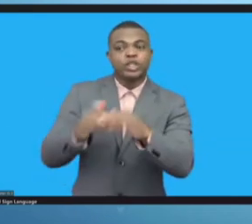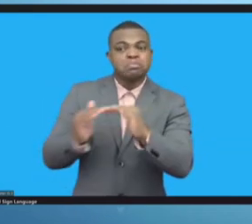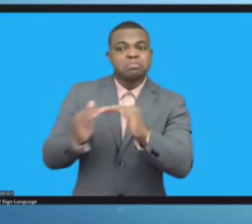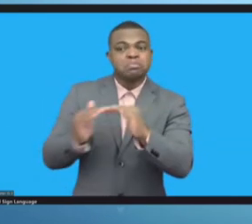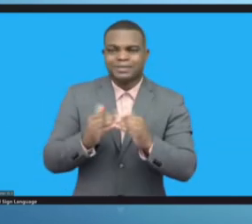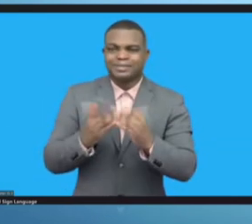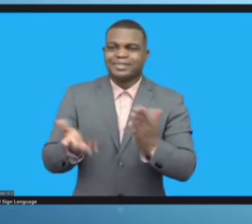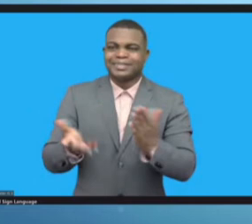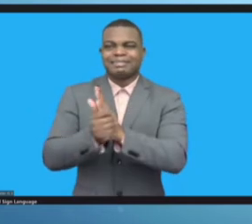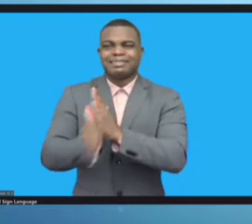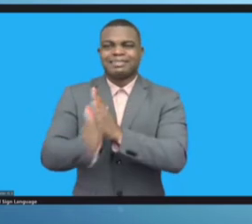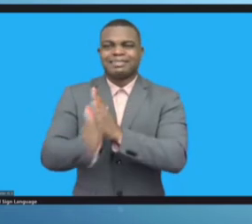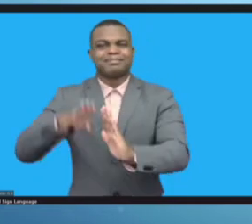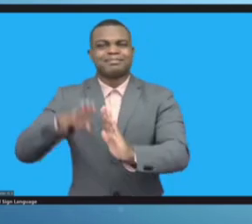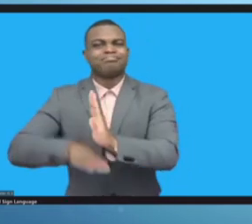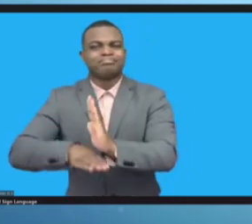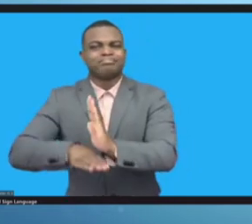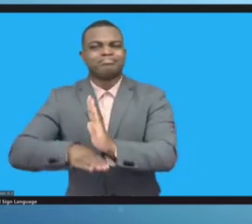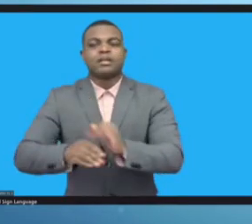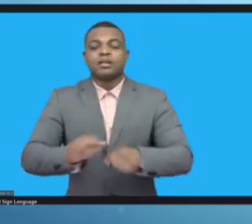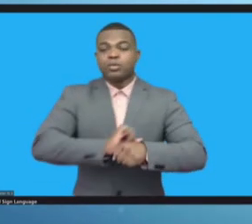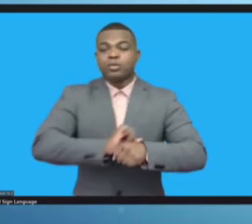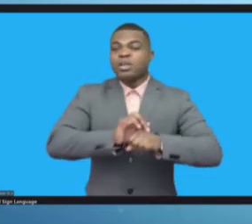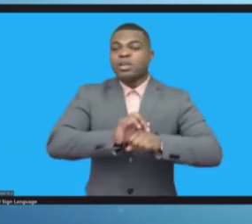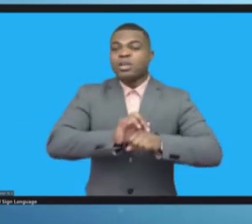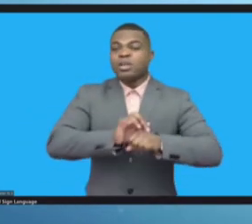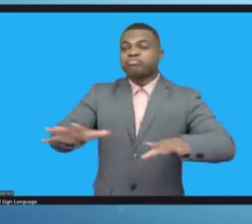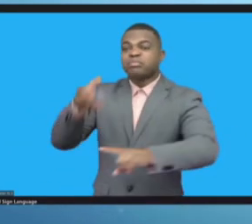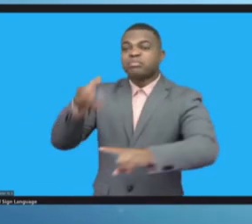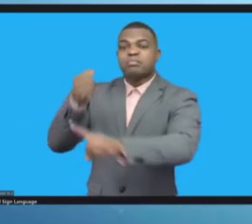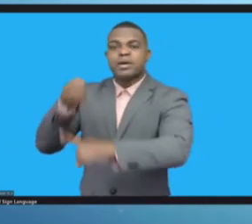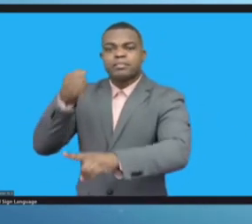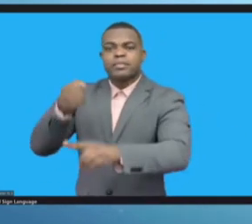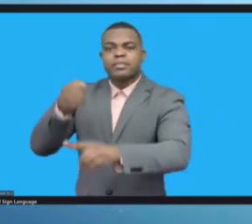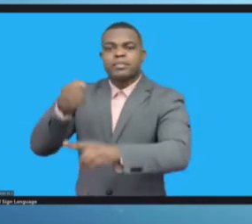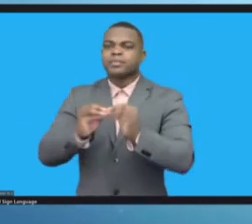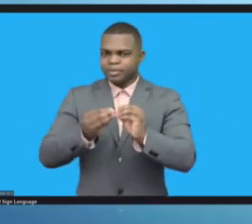composer avec, donc, face à la pandémie COVID-19,